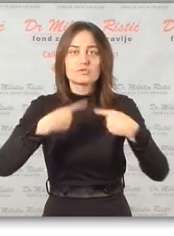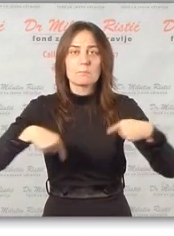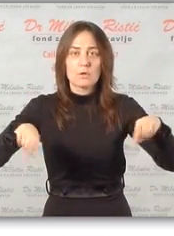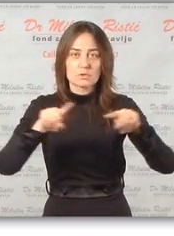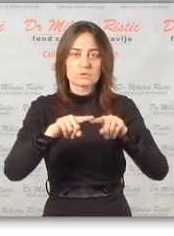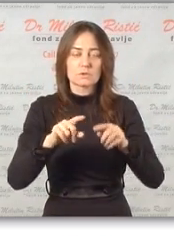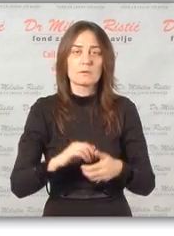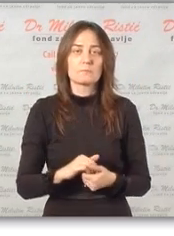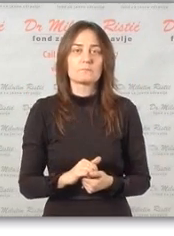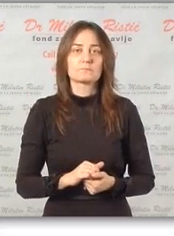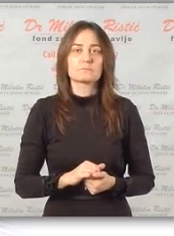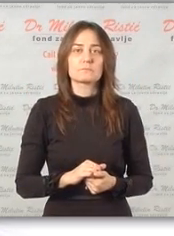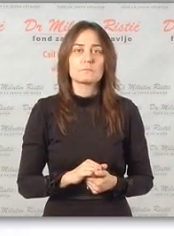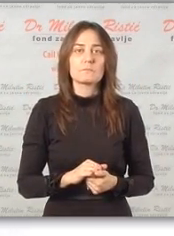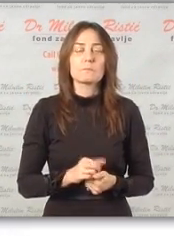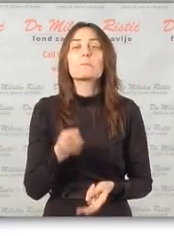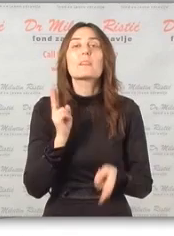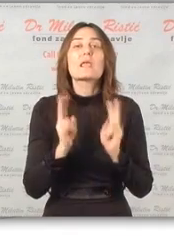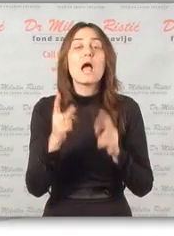izbegavaju mračne prostore.